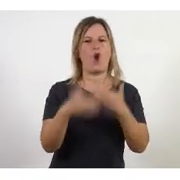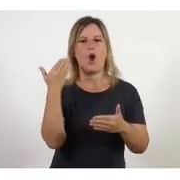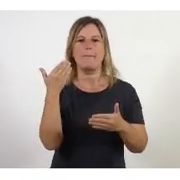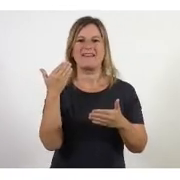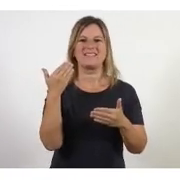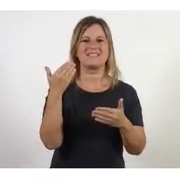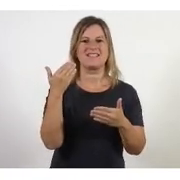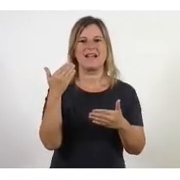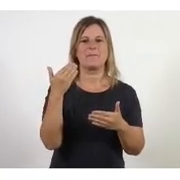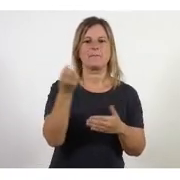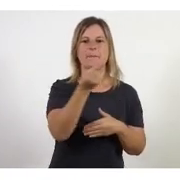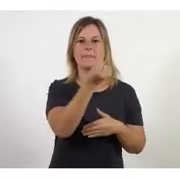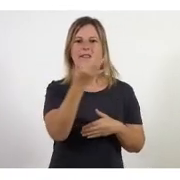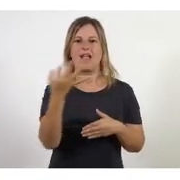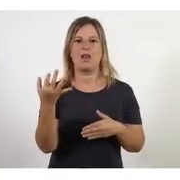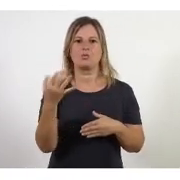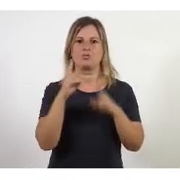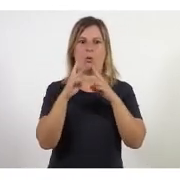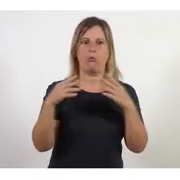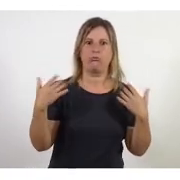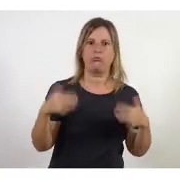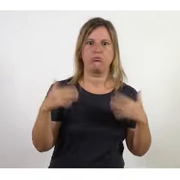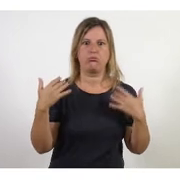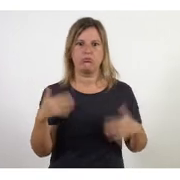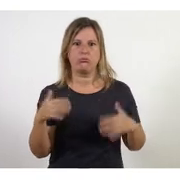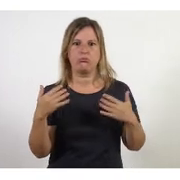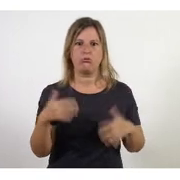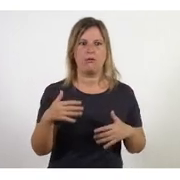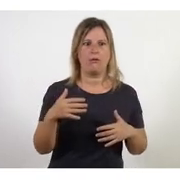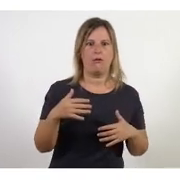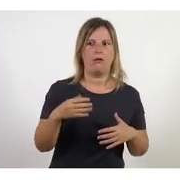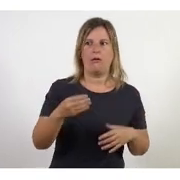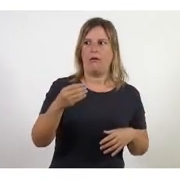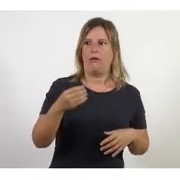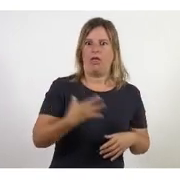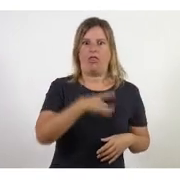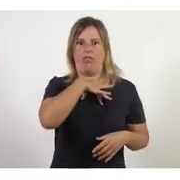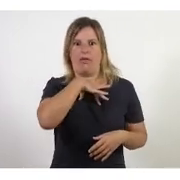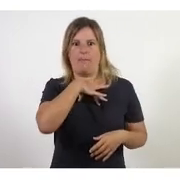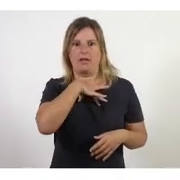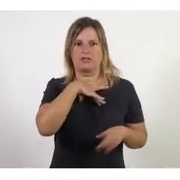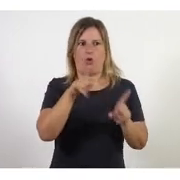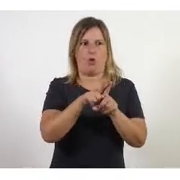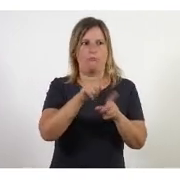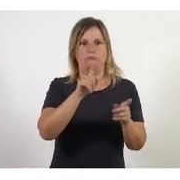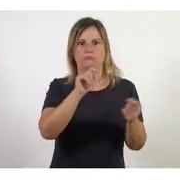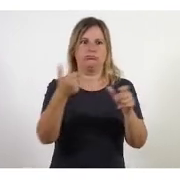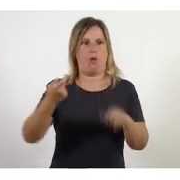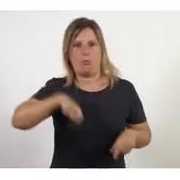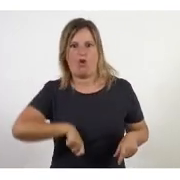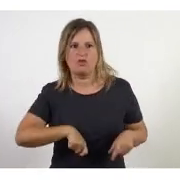i potser algunes esteu dient que això és massa pro, no m'hi veig. En